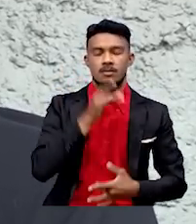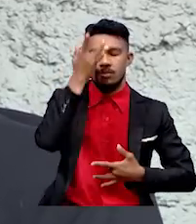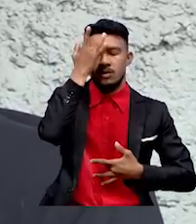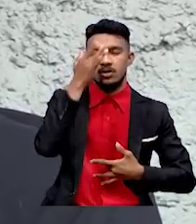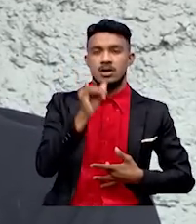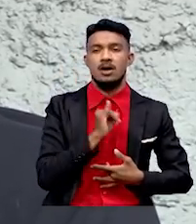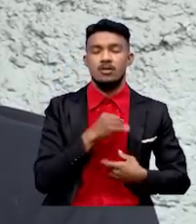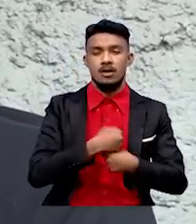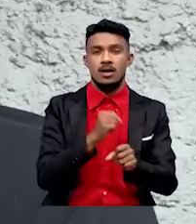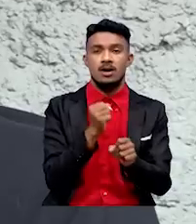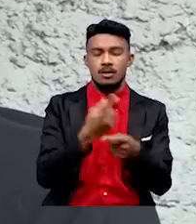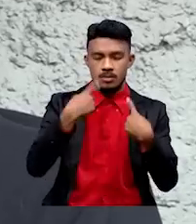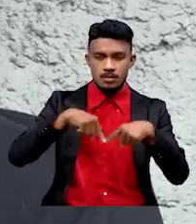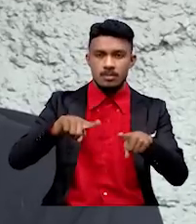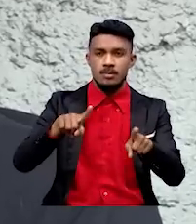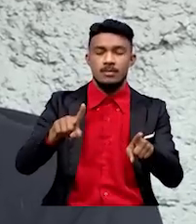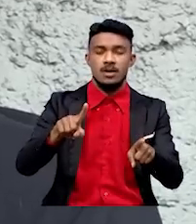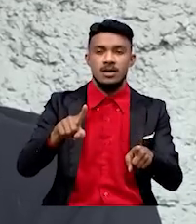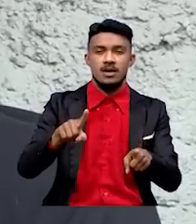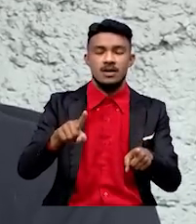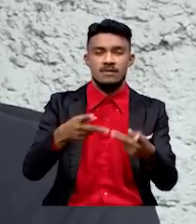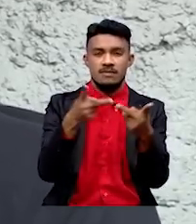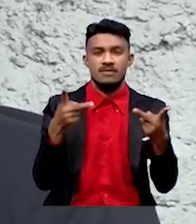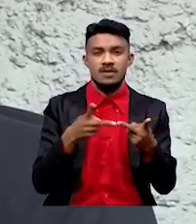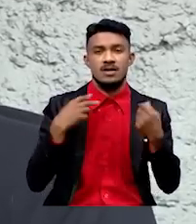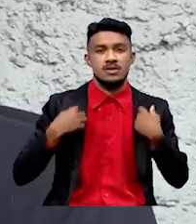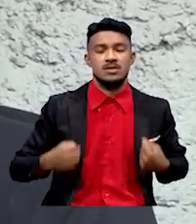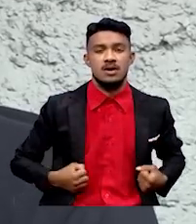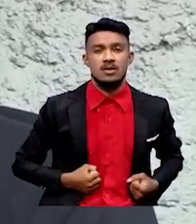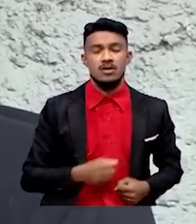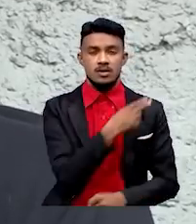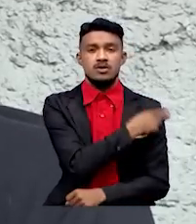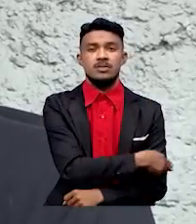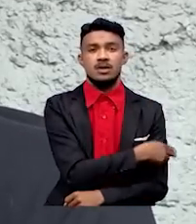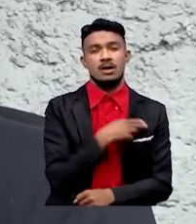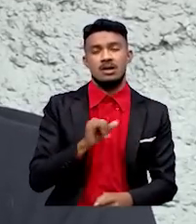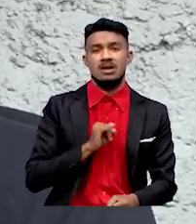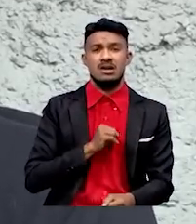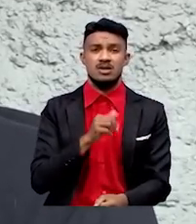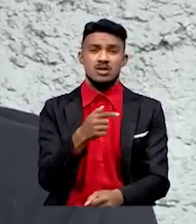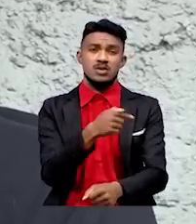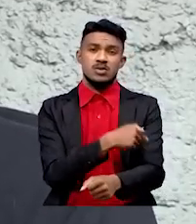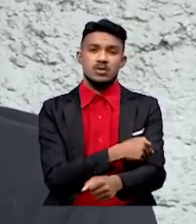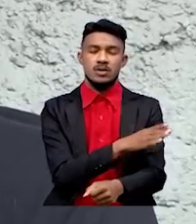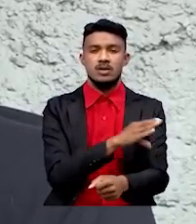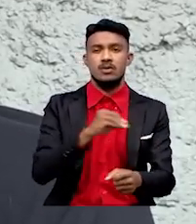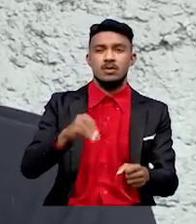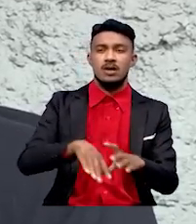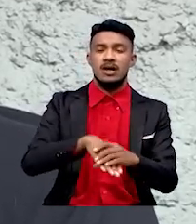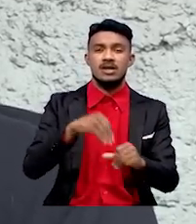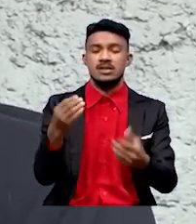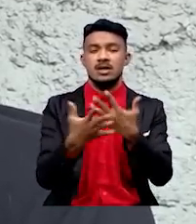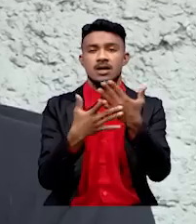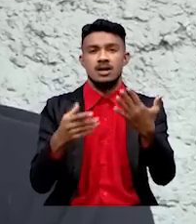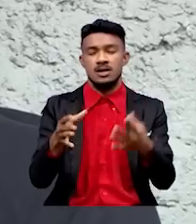Há o tratamento, há o centro de saúde, há o consulta, há o sona, depois sairá. Si mai moruk